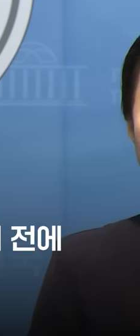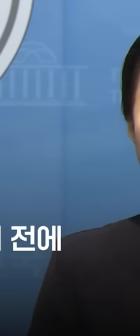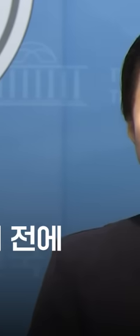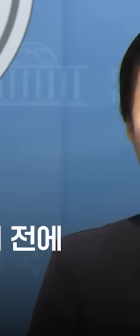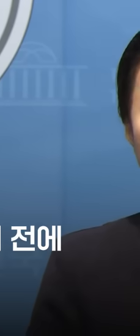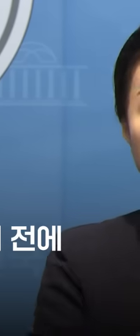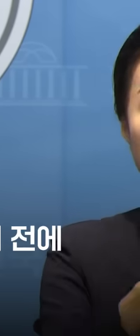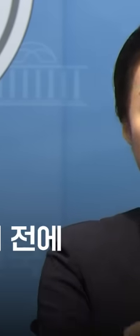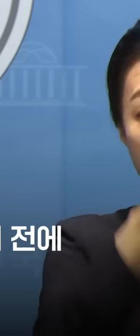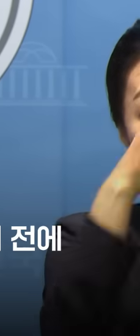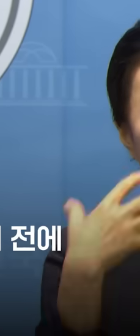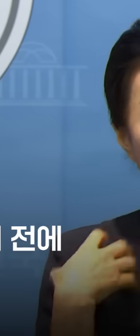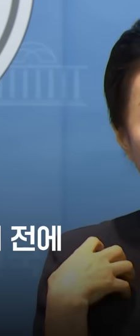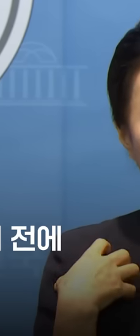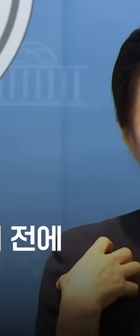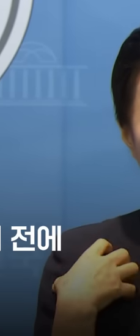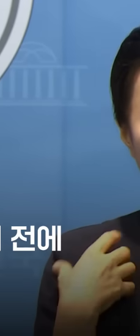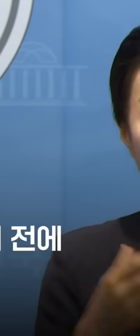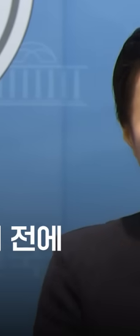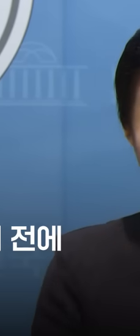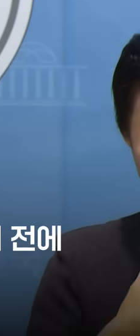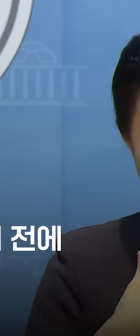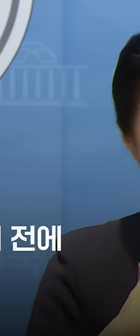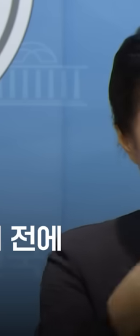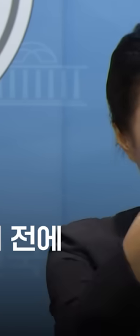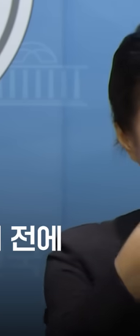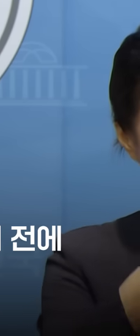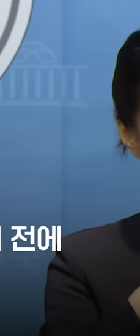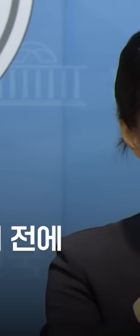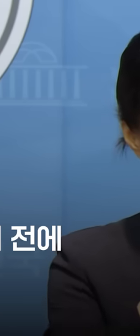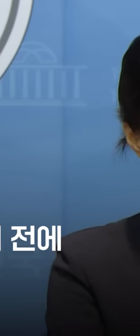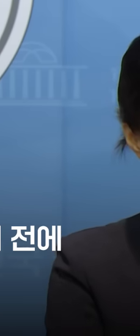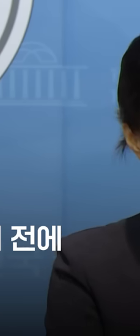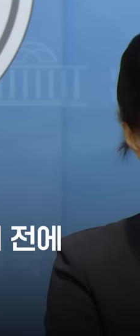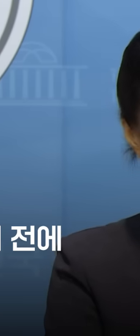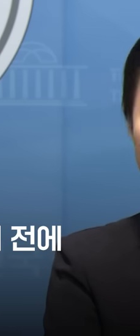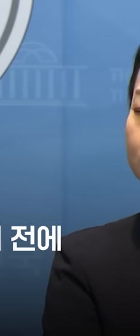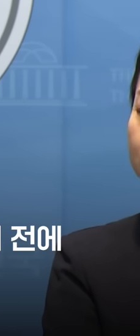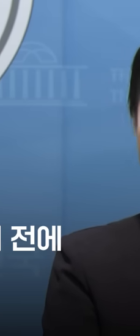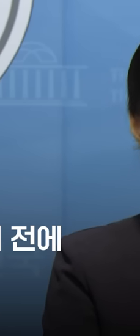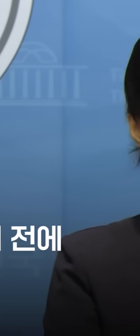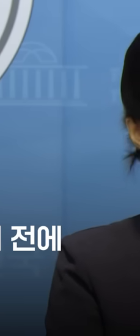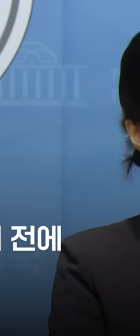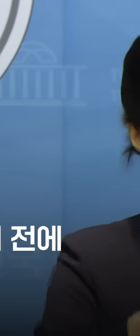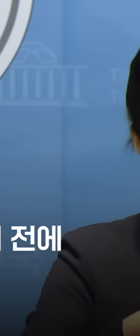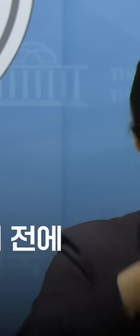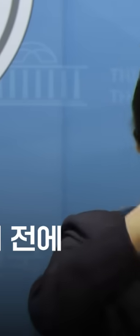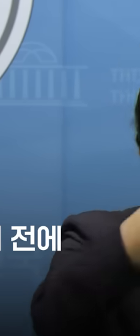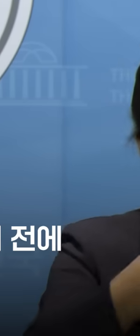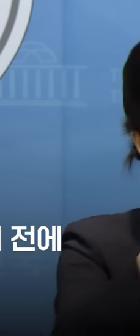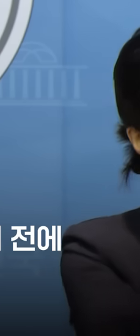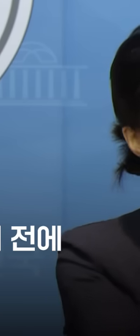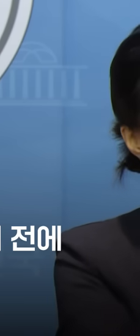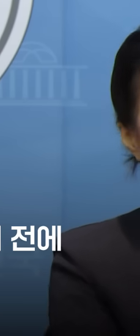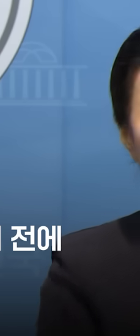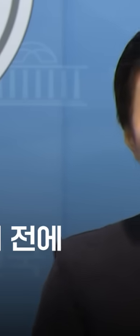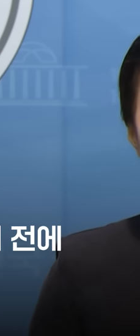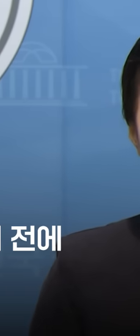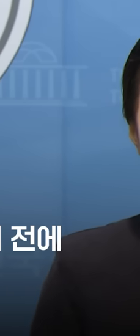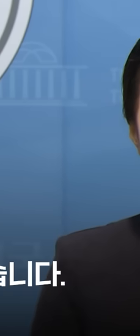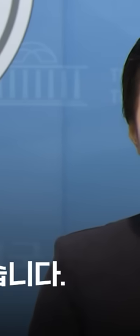윤세일 정부는 야당에 의심하지 말라고 강변하기 전에 스스로 의심받을 짓을 하지